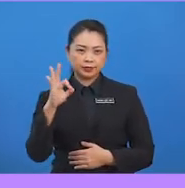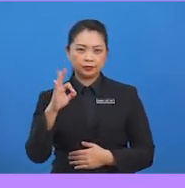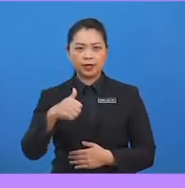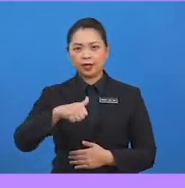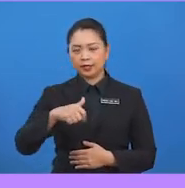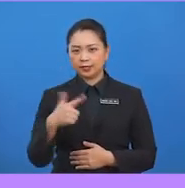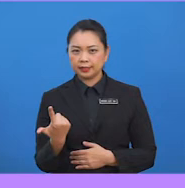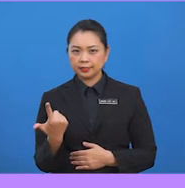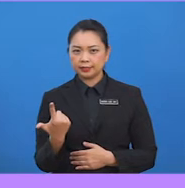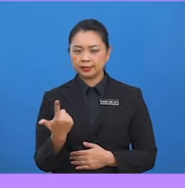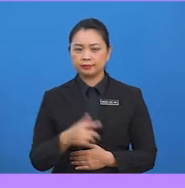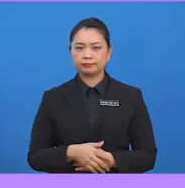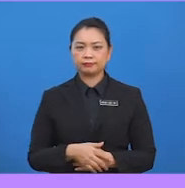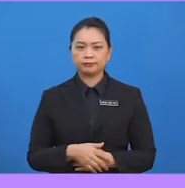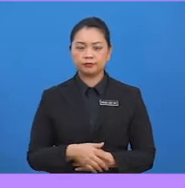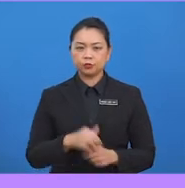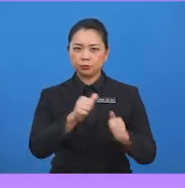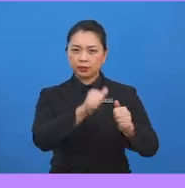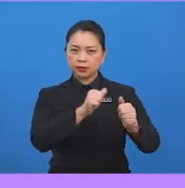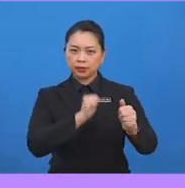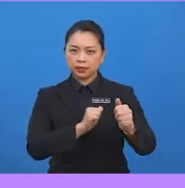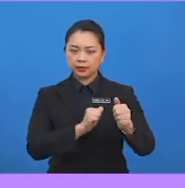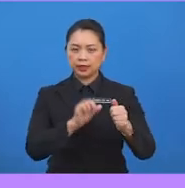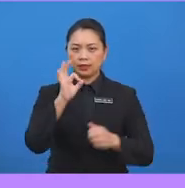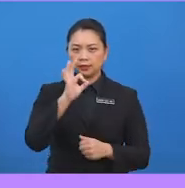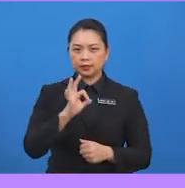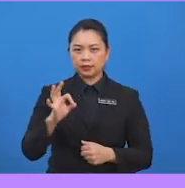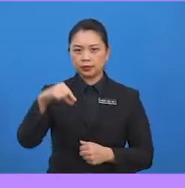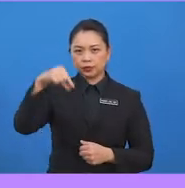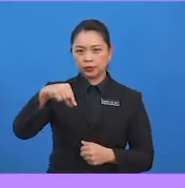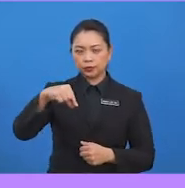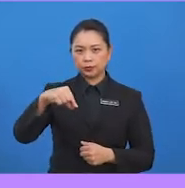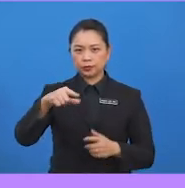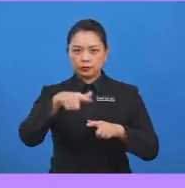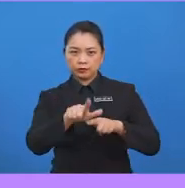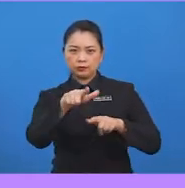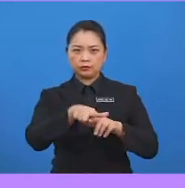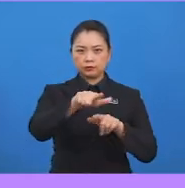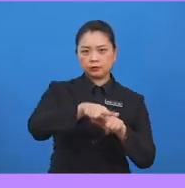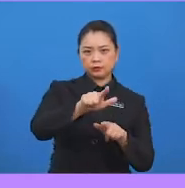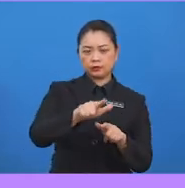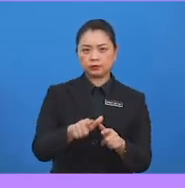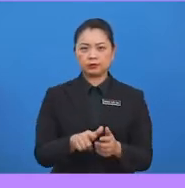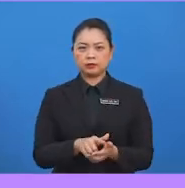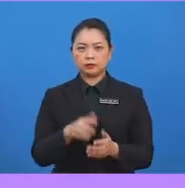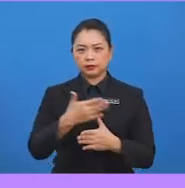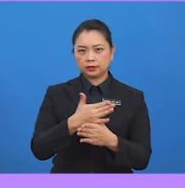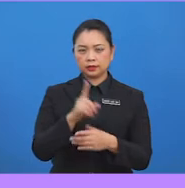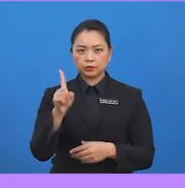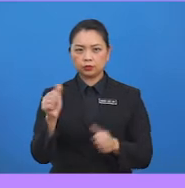asing. Atom P ini mengelakkan atom-atom Q menggelongso antara satu sama